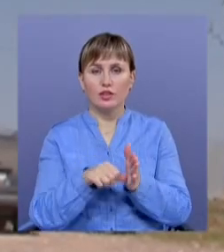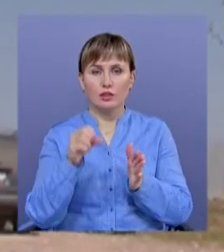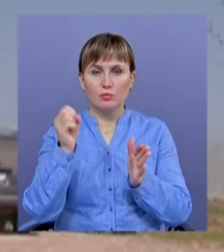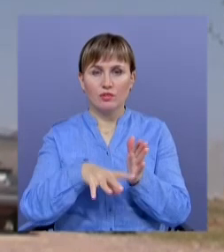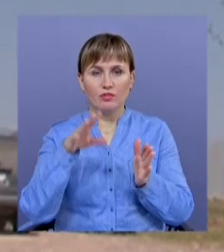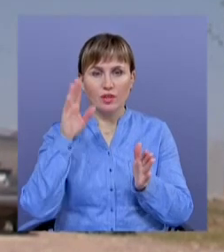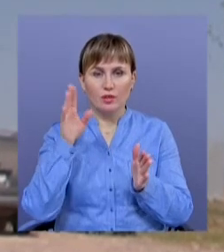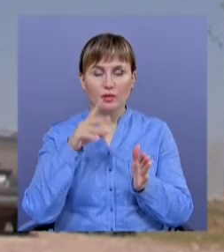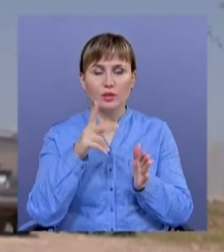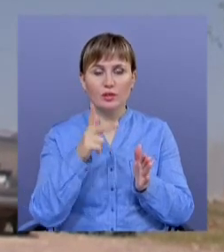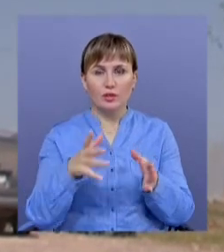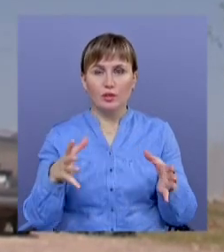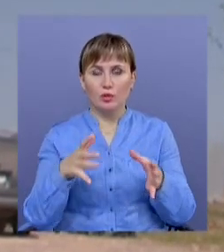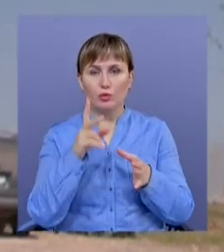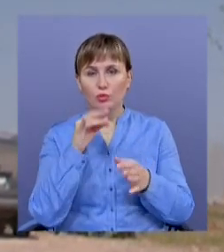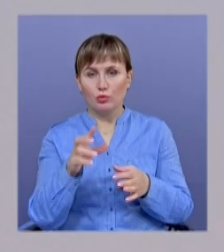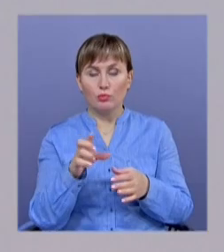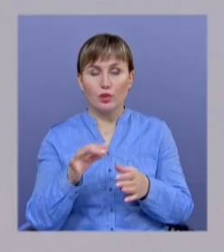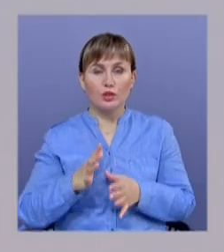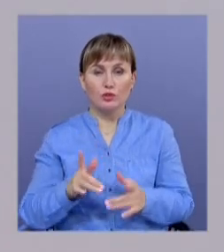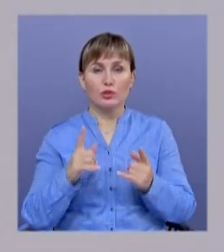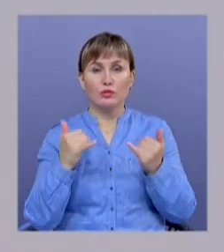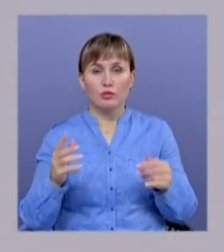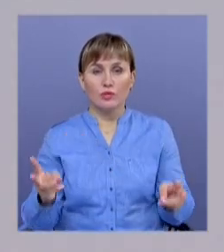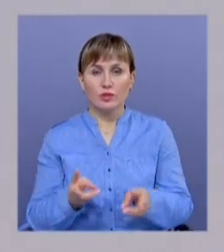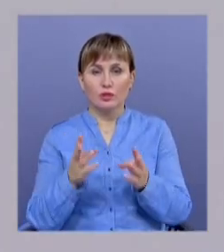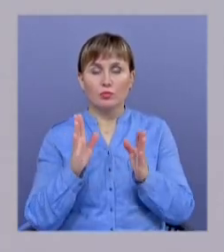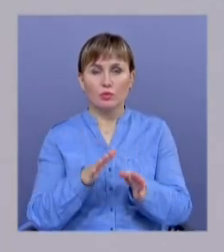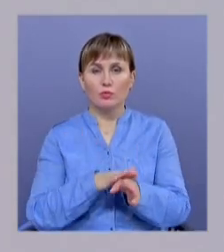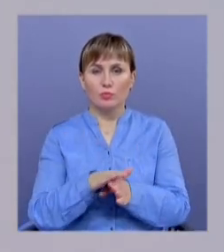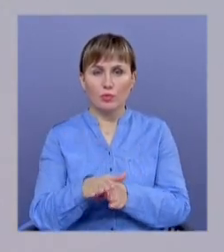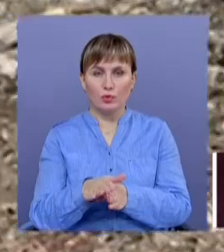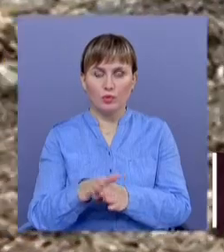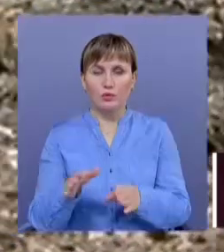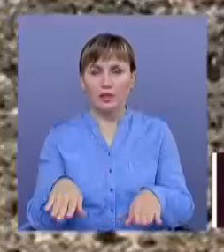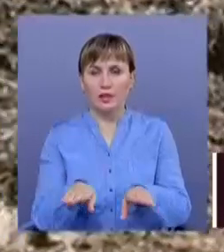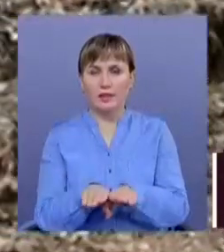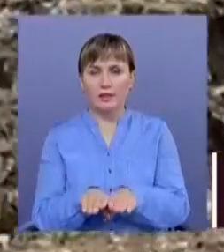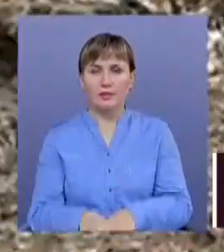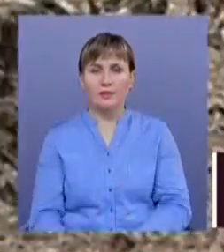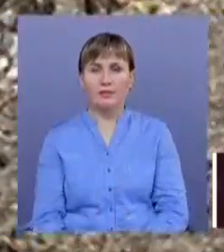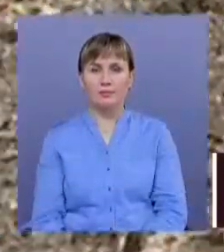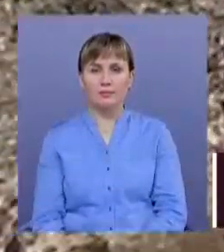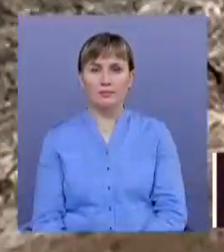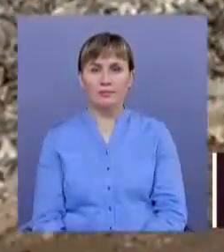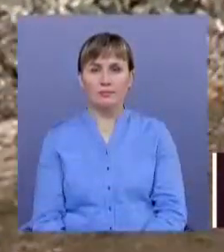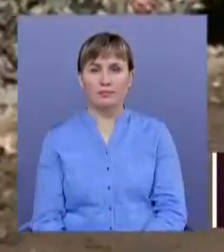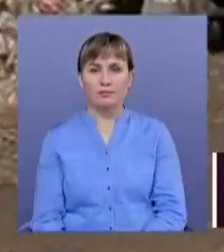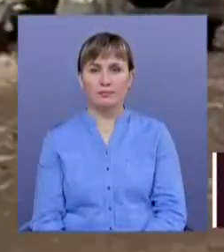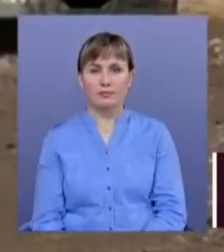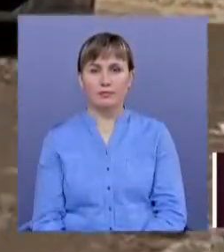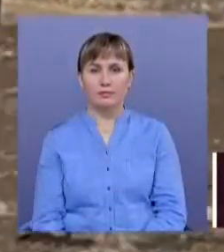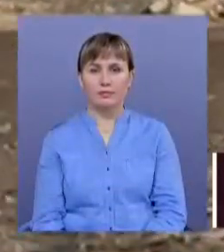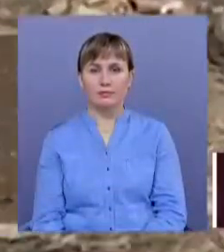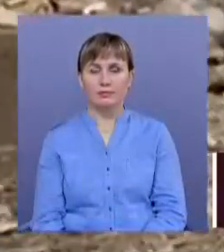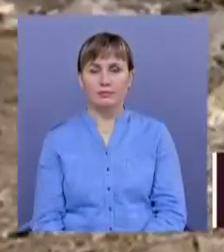воды по 3 кубометра каждый. Ожидается, что сегодня возгорание будет полностью локализовано. Шолпан Елеусизова, Асет Кундакбаев и